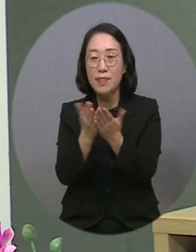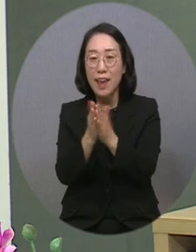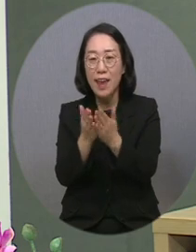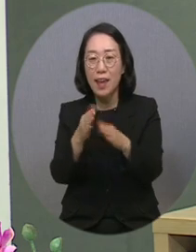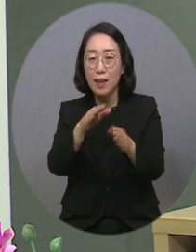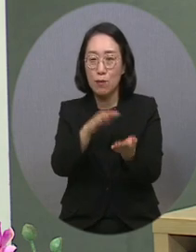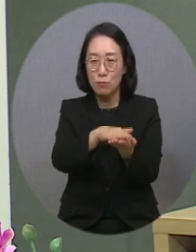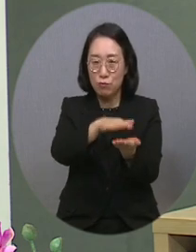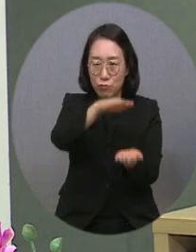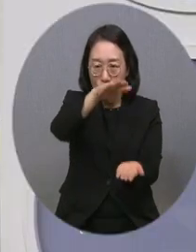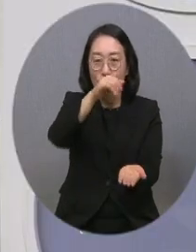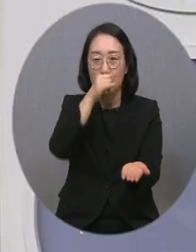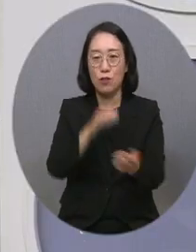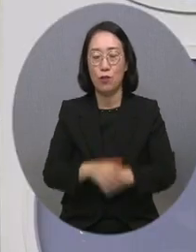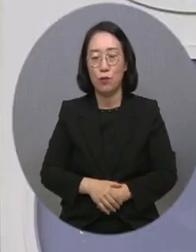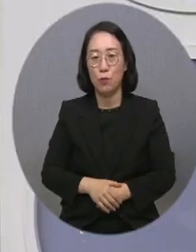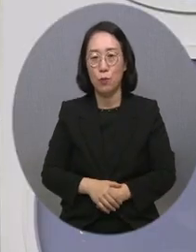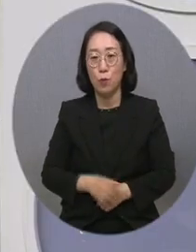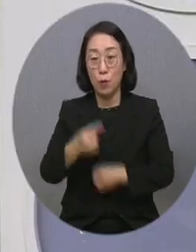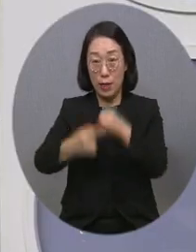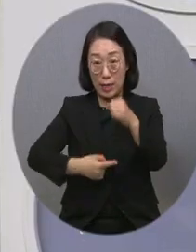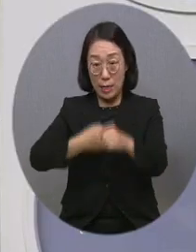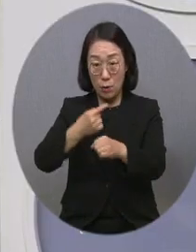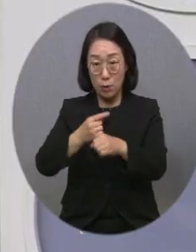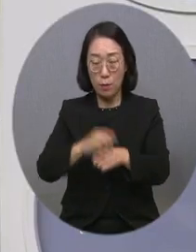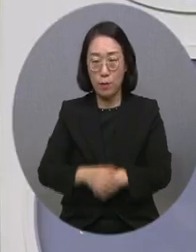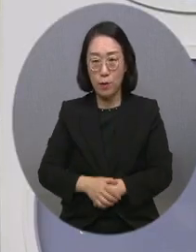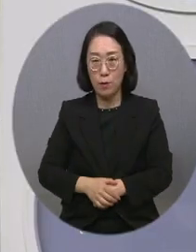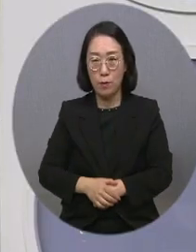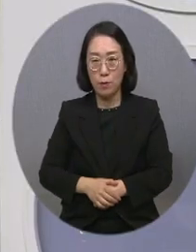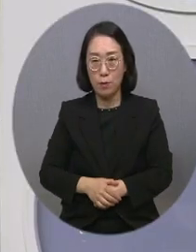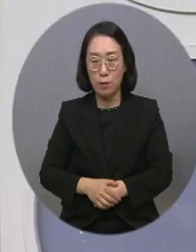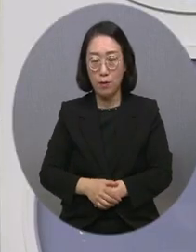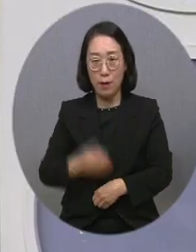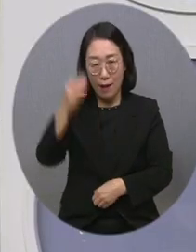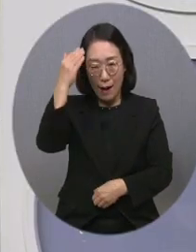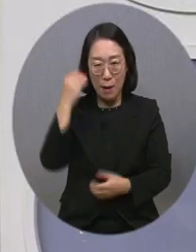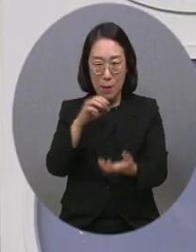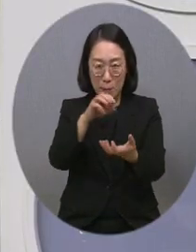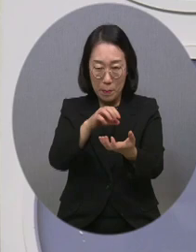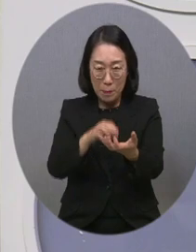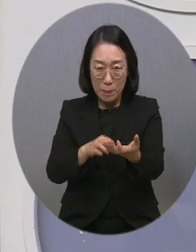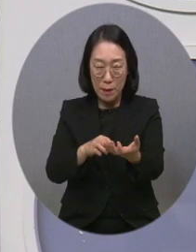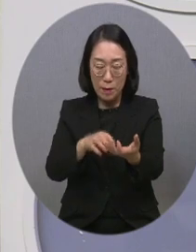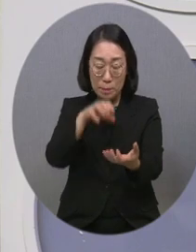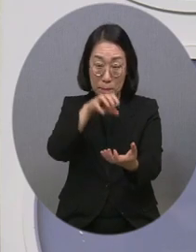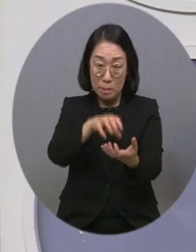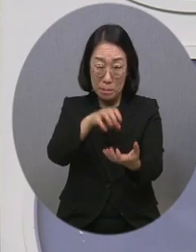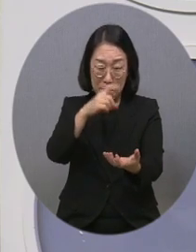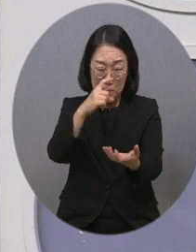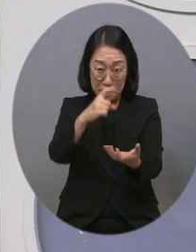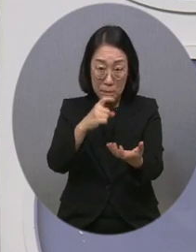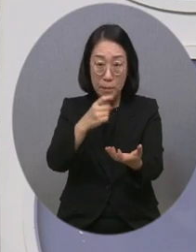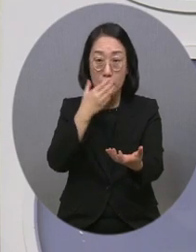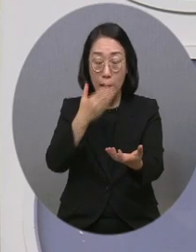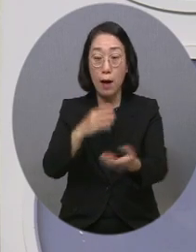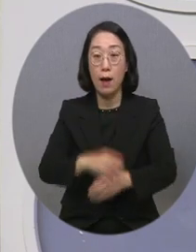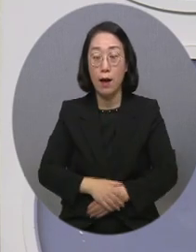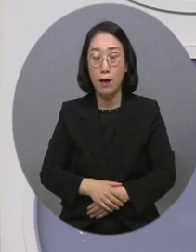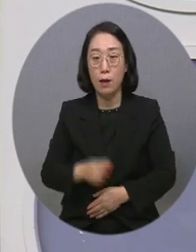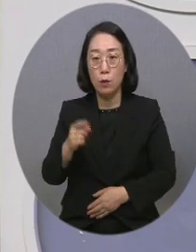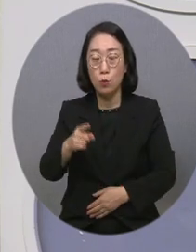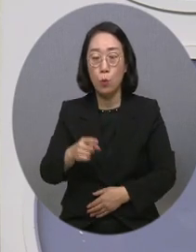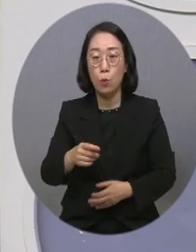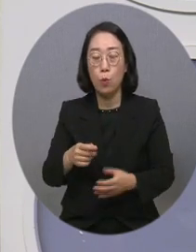아. 예, 팜플렛도 있고 또 이제 저희가 연말 캠페인 되면 QR 코드도 배치를 할 겁니다. 하고 그다음에 사회복지 공동 모금회